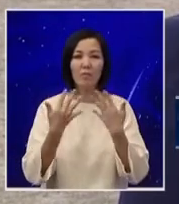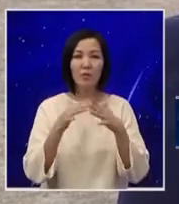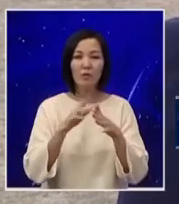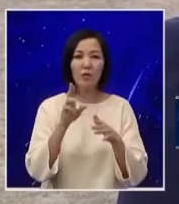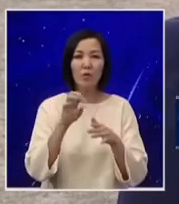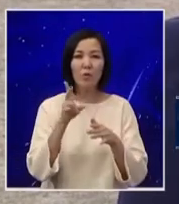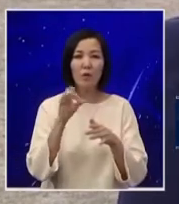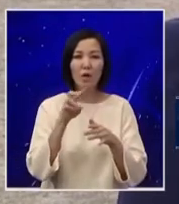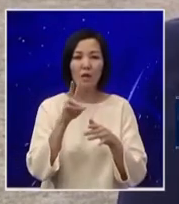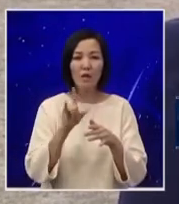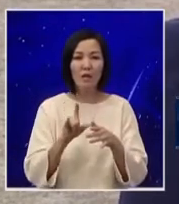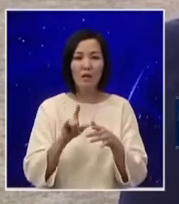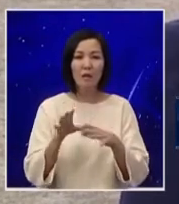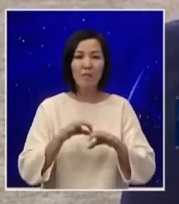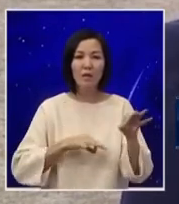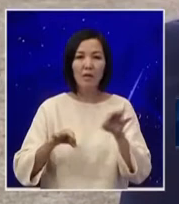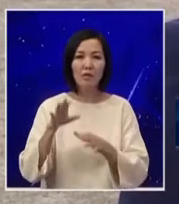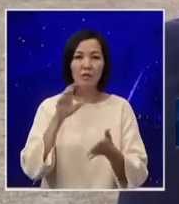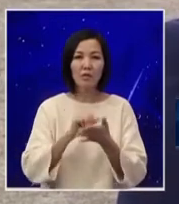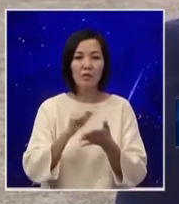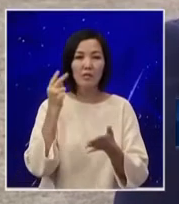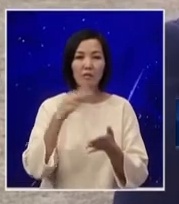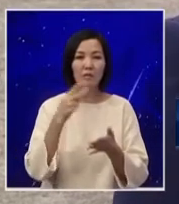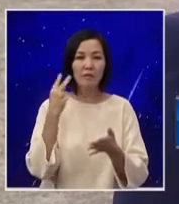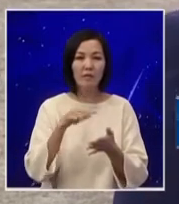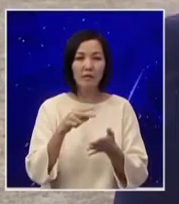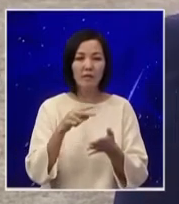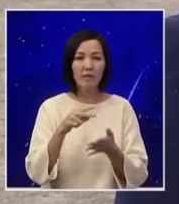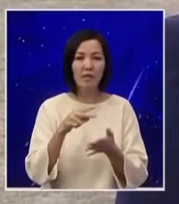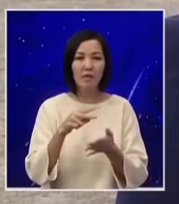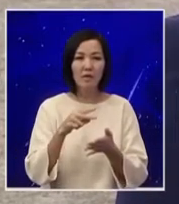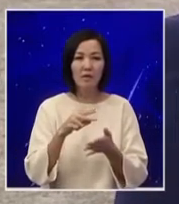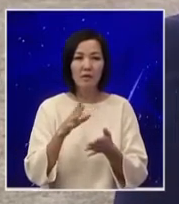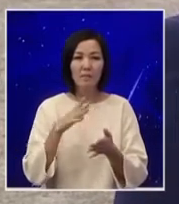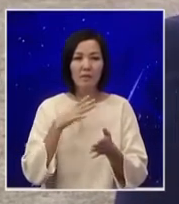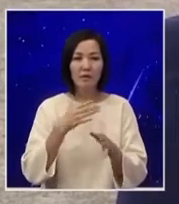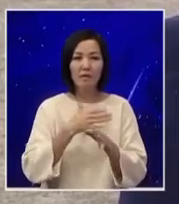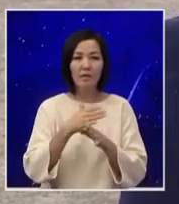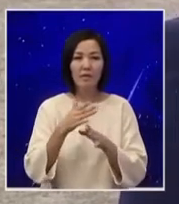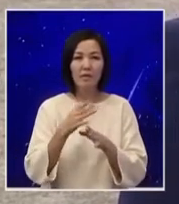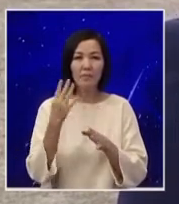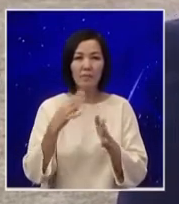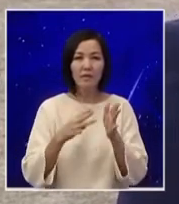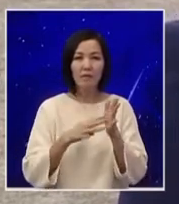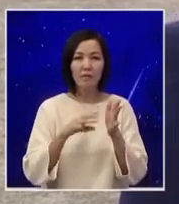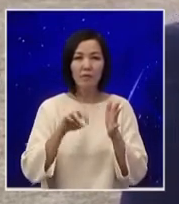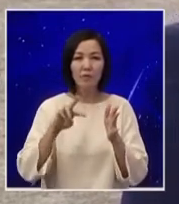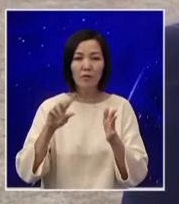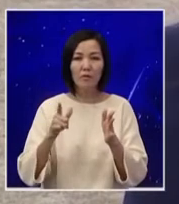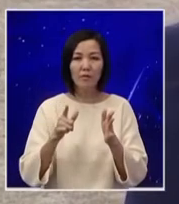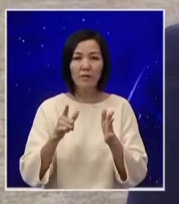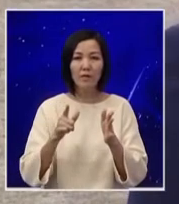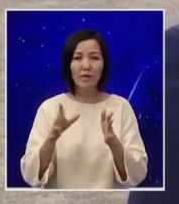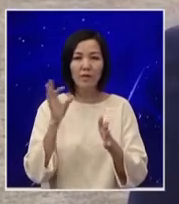по дорожной карте за нее 2020 года было выделено области 58 миллионов из них